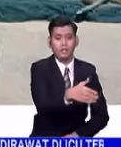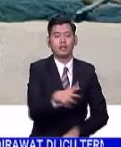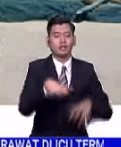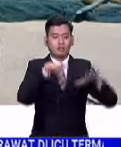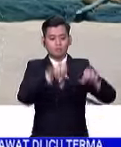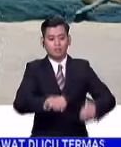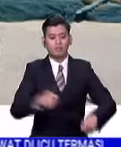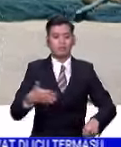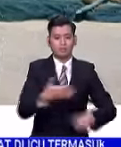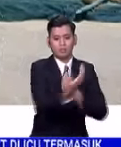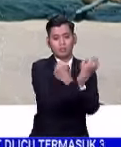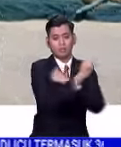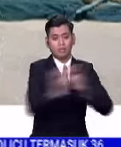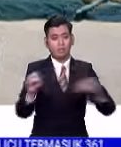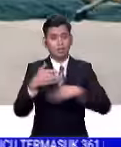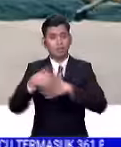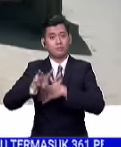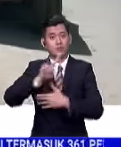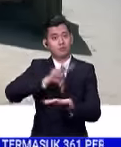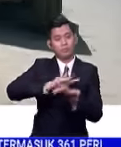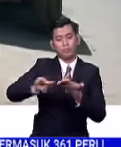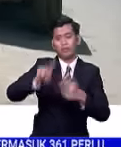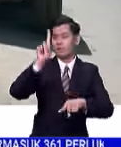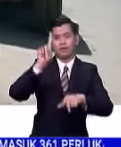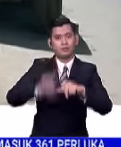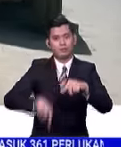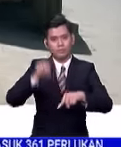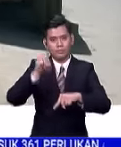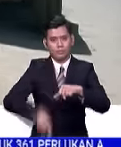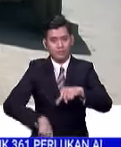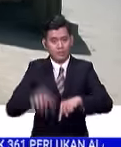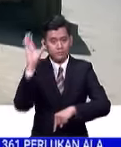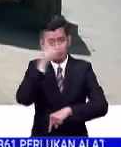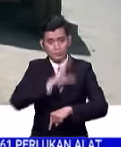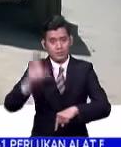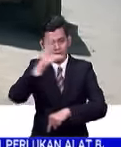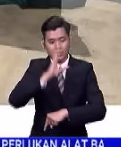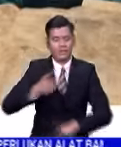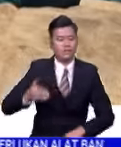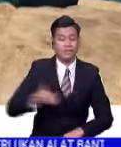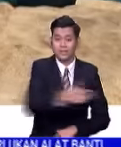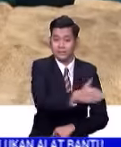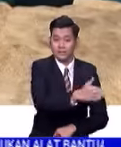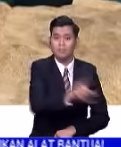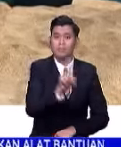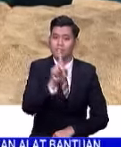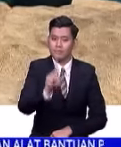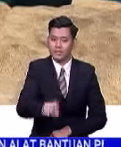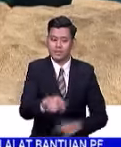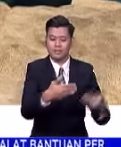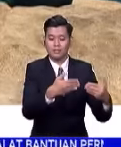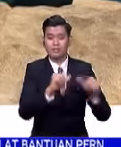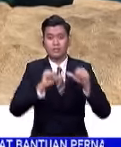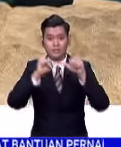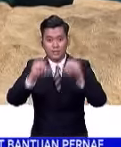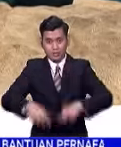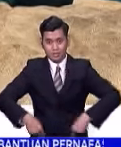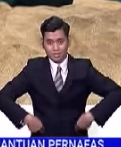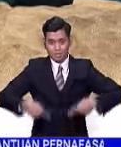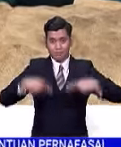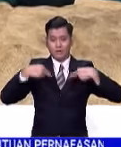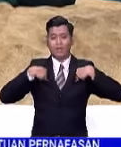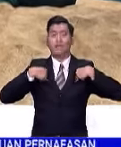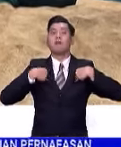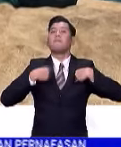persiapan selepas dua minggu tidak dapat turun ke laut. Menurut Abu Amira, para nelayan perlu meneruskan kehidupan, namun dalam masa